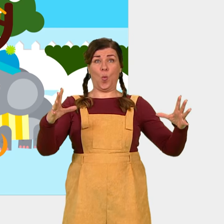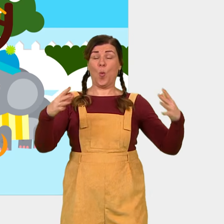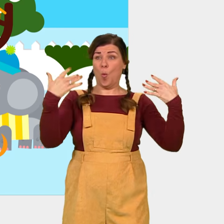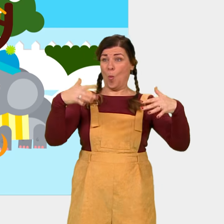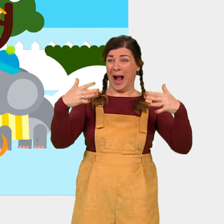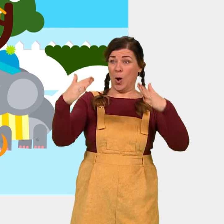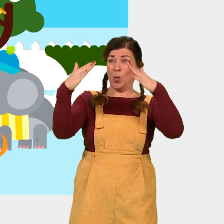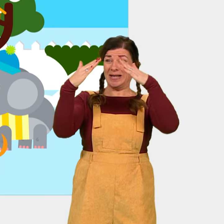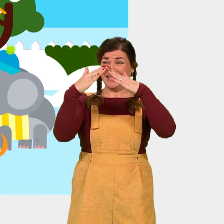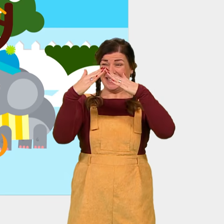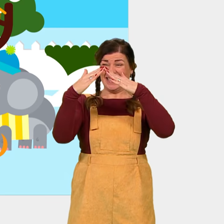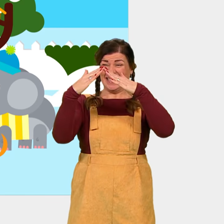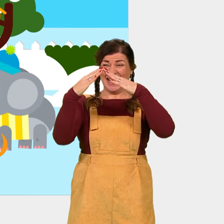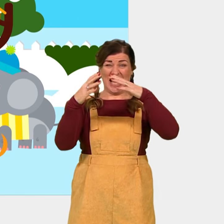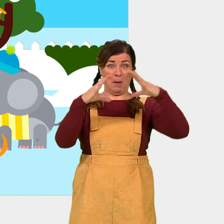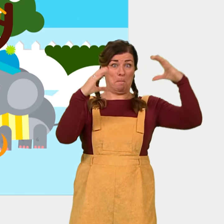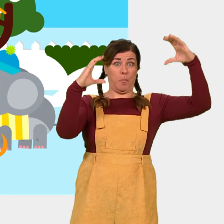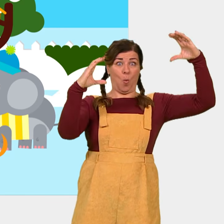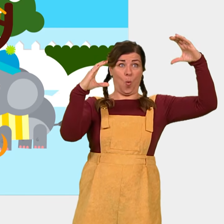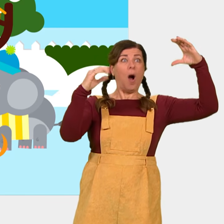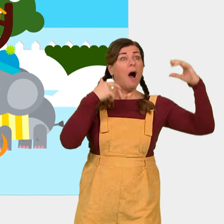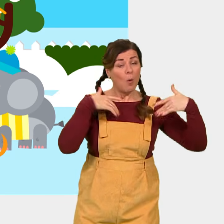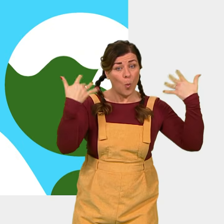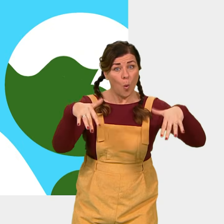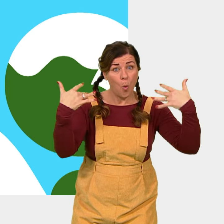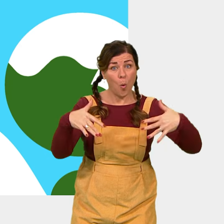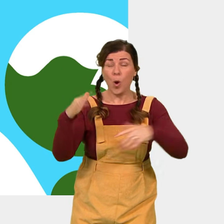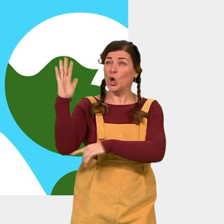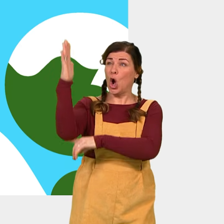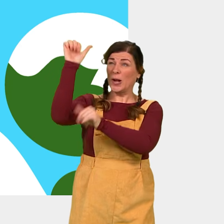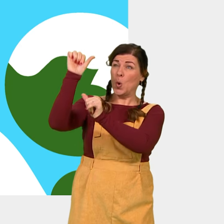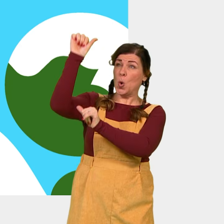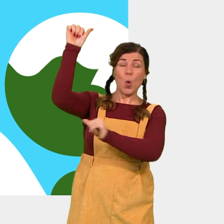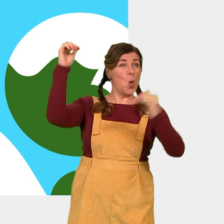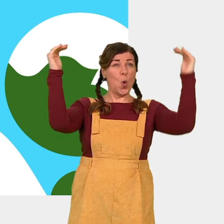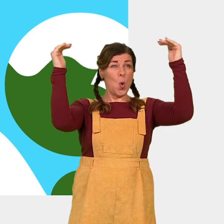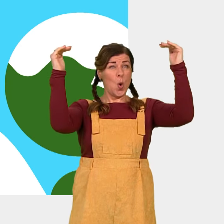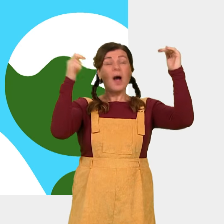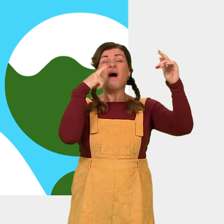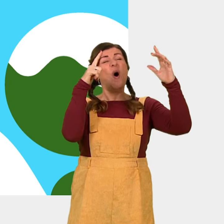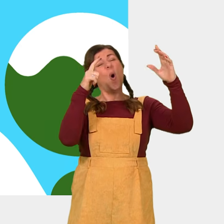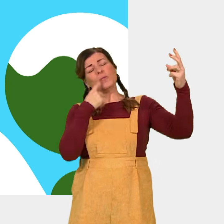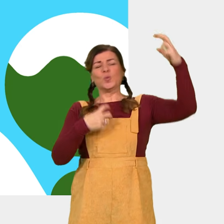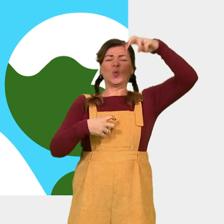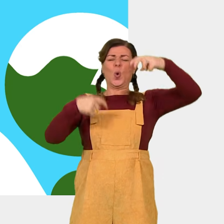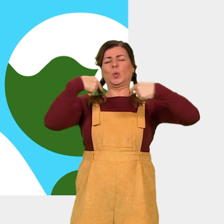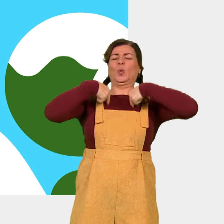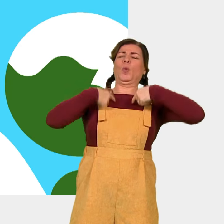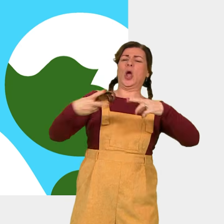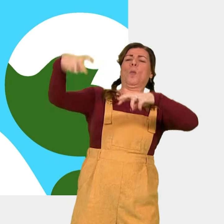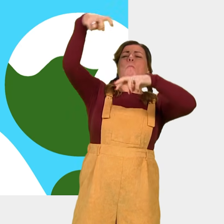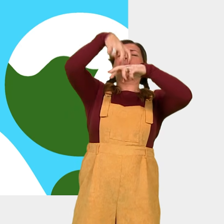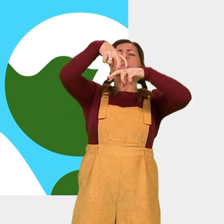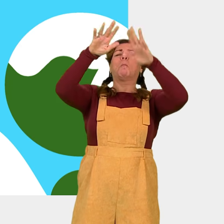tŷ. Bron mor uchel ar goeden dalaf yn yr ardd. Dwi ar ben y byd, riodd llew